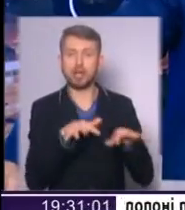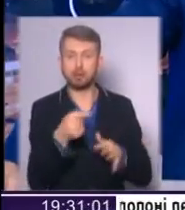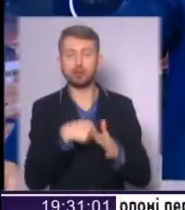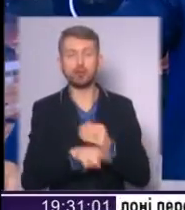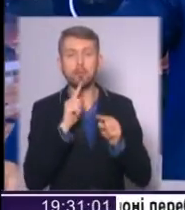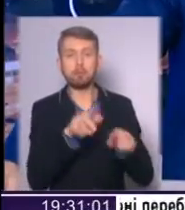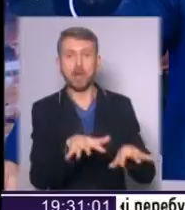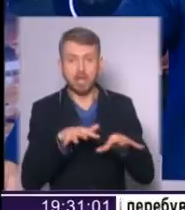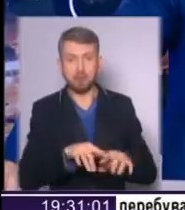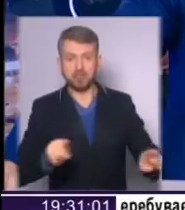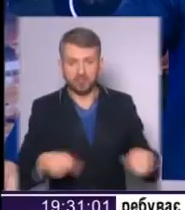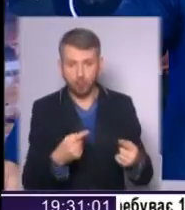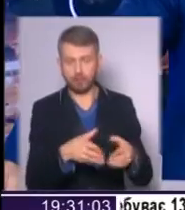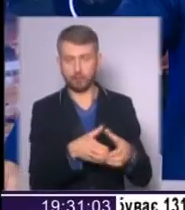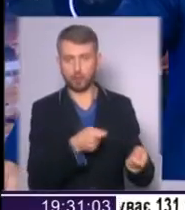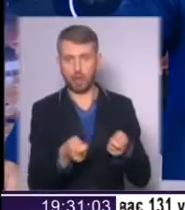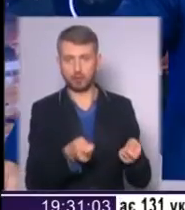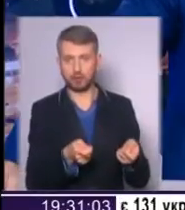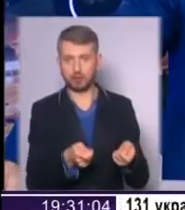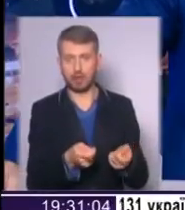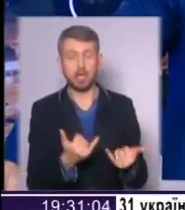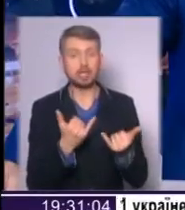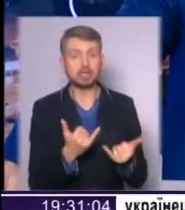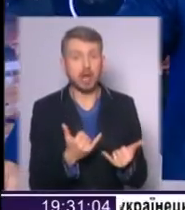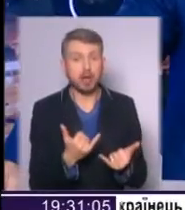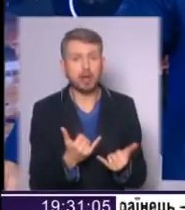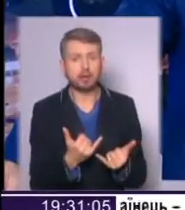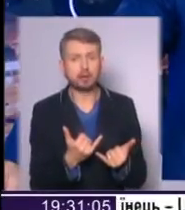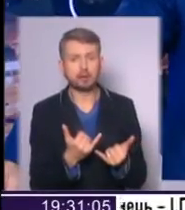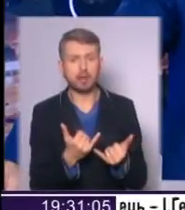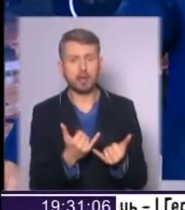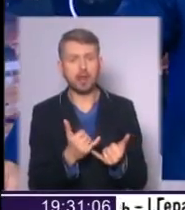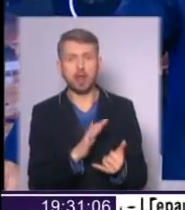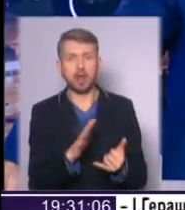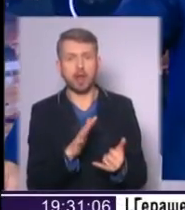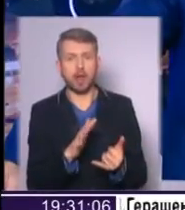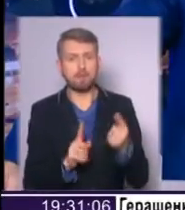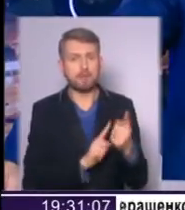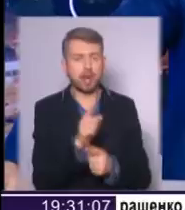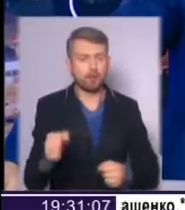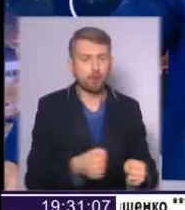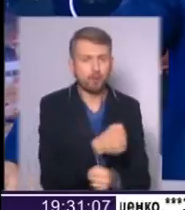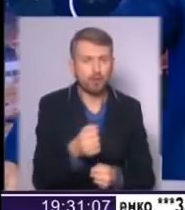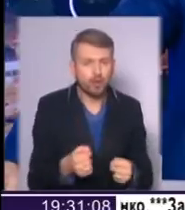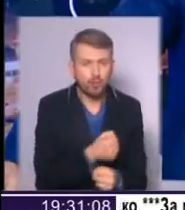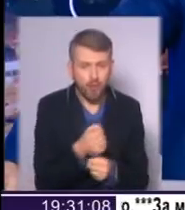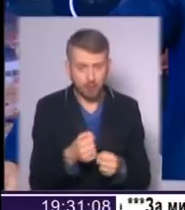парламент формував цей уряд. Так, і, власне, зараз не здати навіть перформатувати його, не кажучи про те,